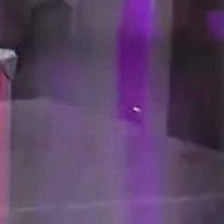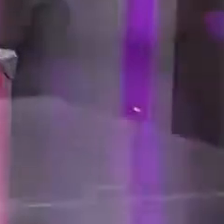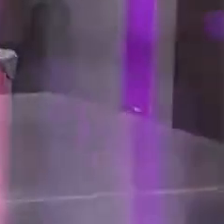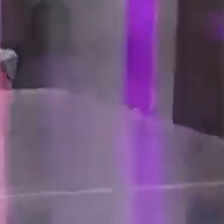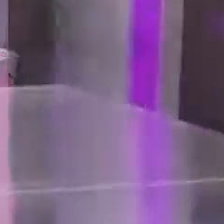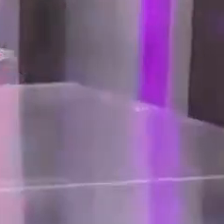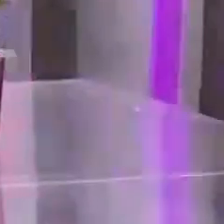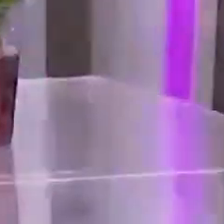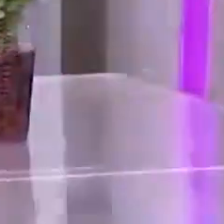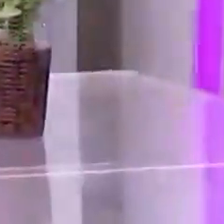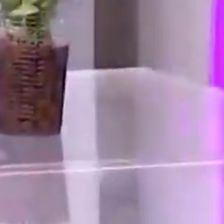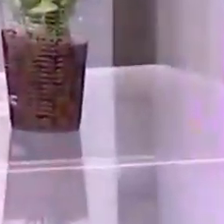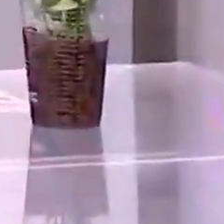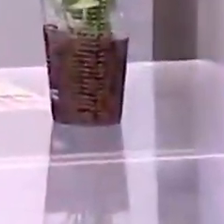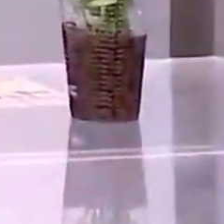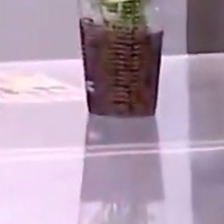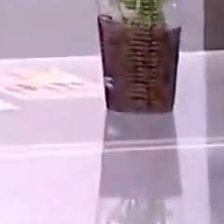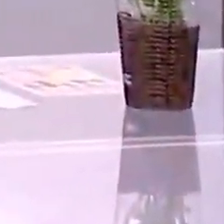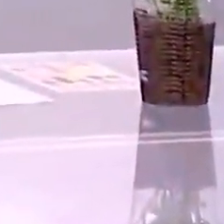perlu bersama.